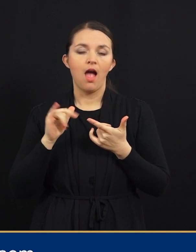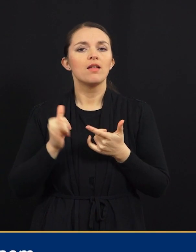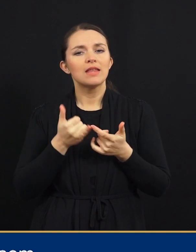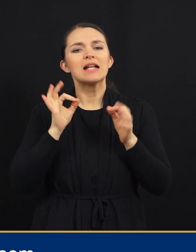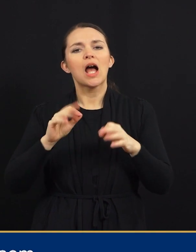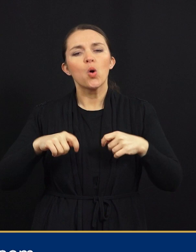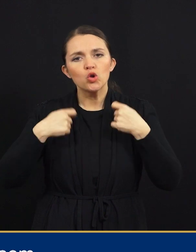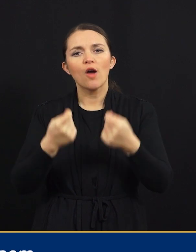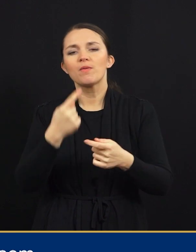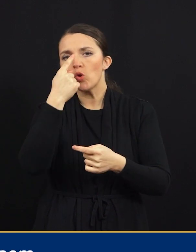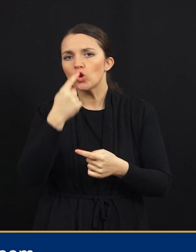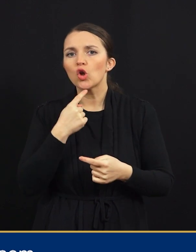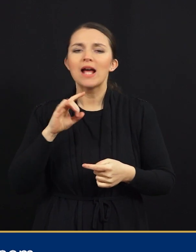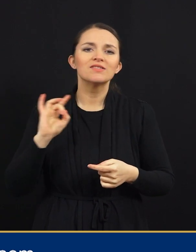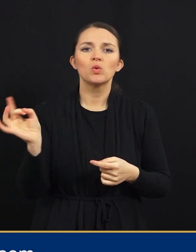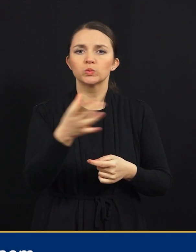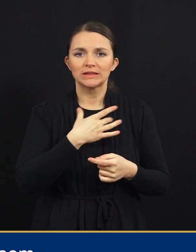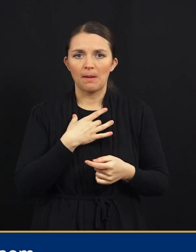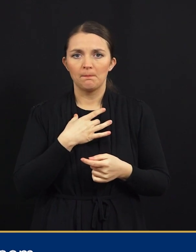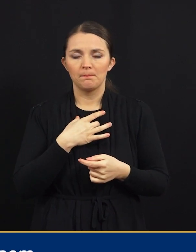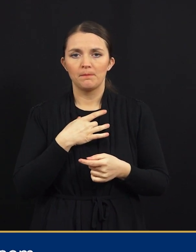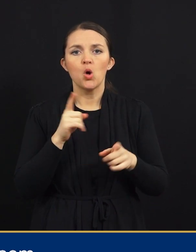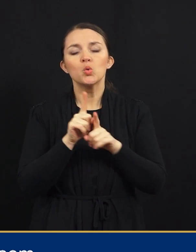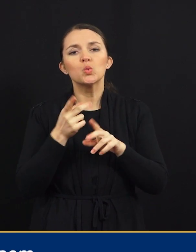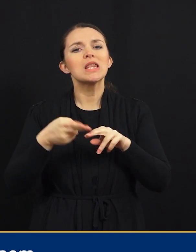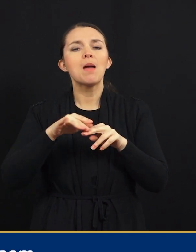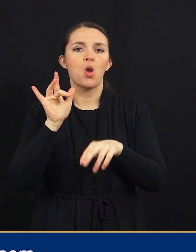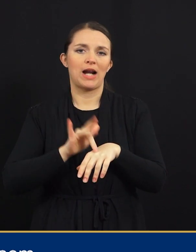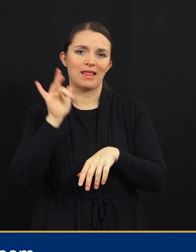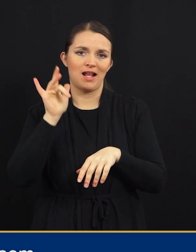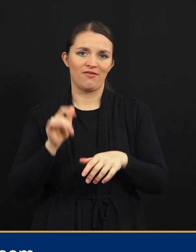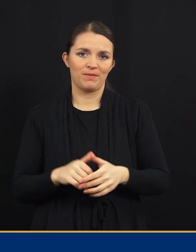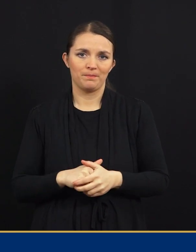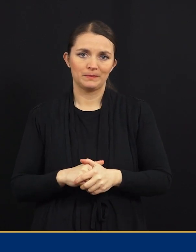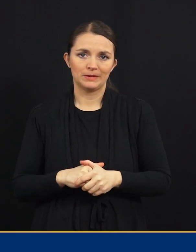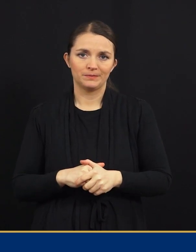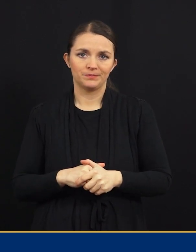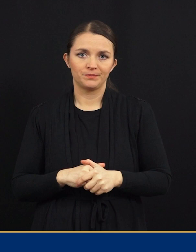da zagotovimo dostojanstvo vsem, tudi najbolj ranljivim.